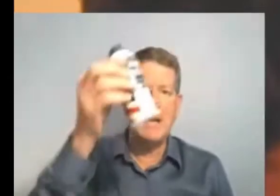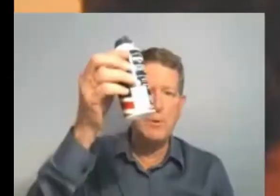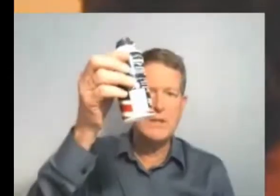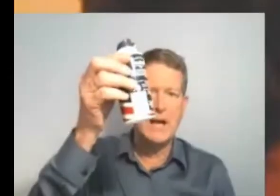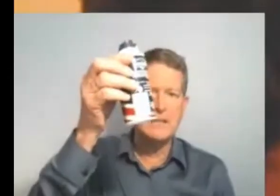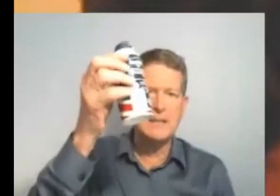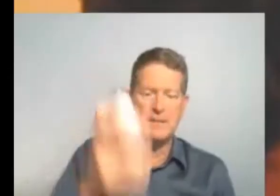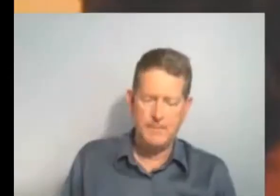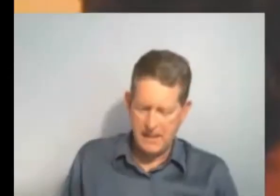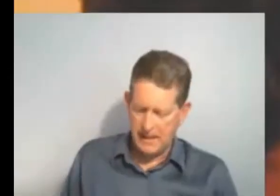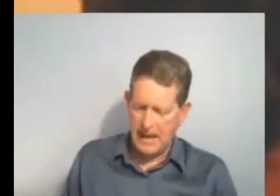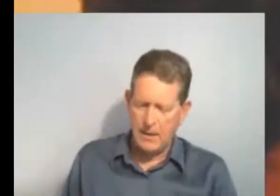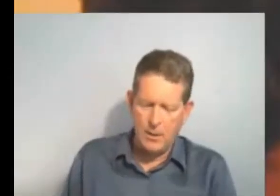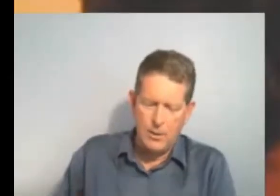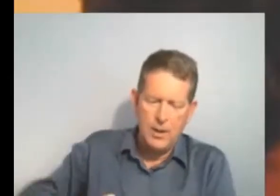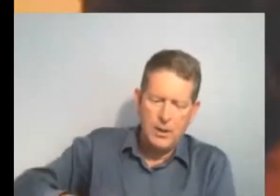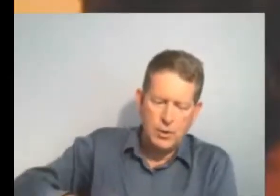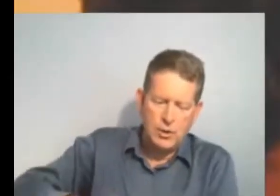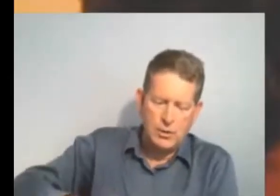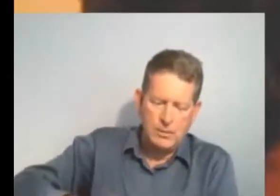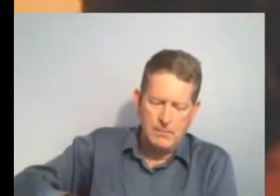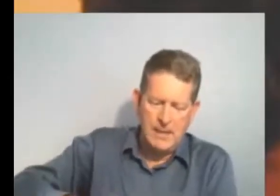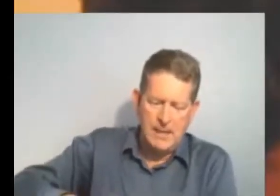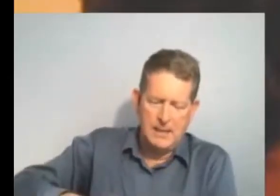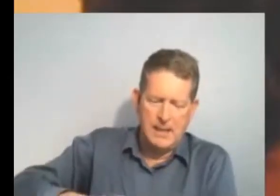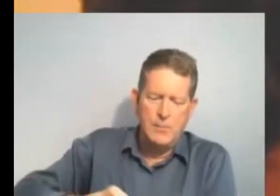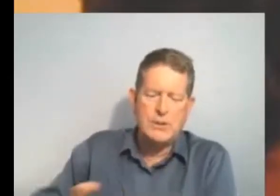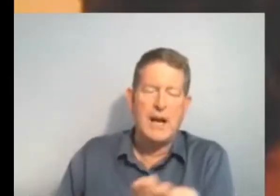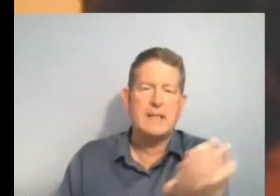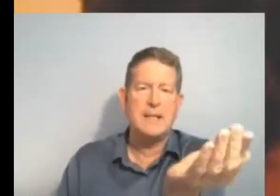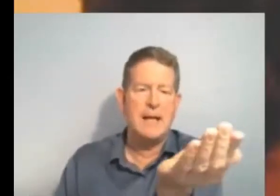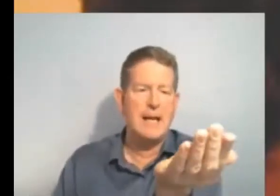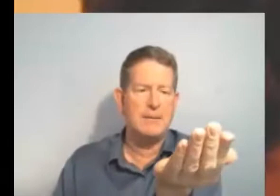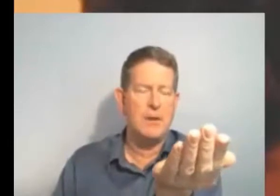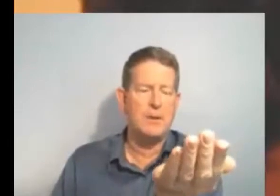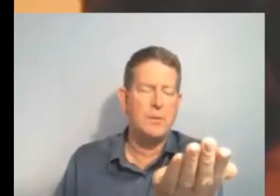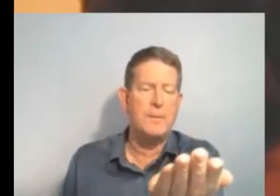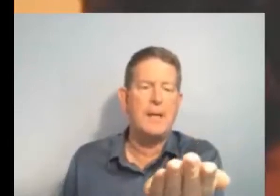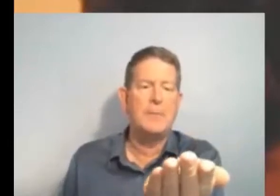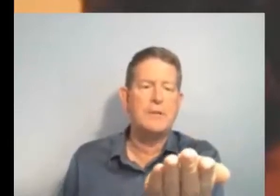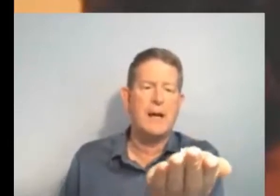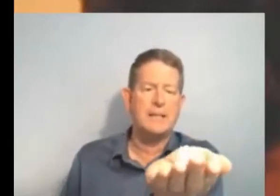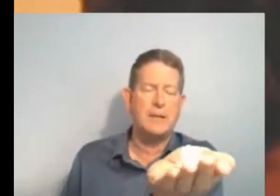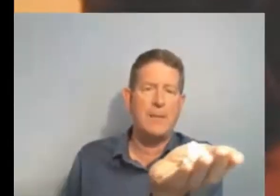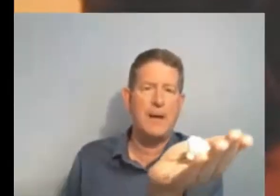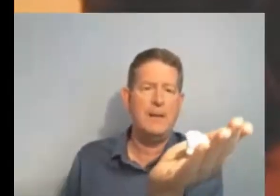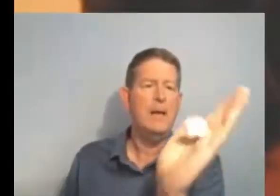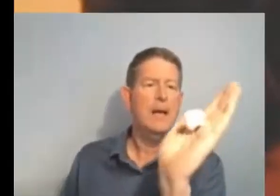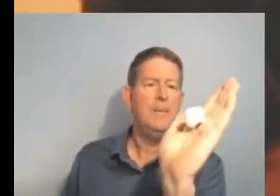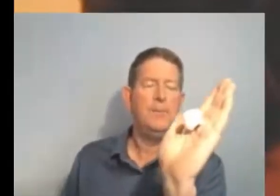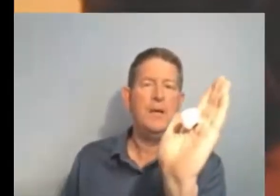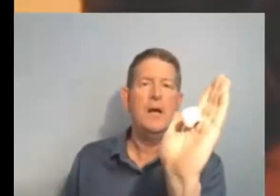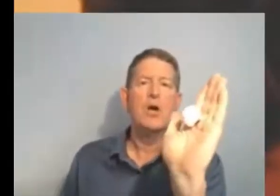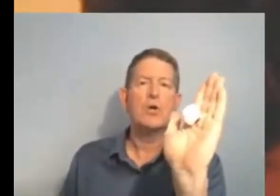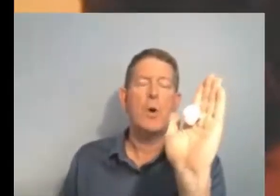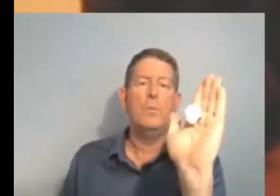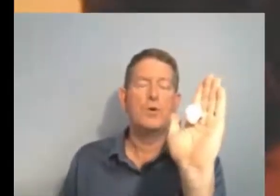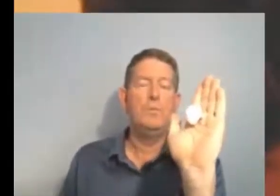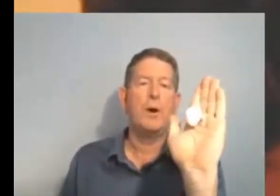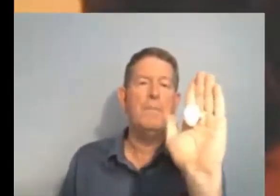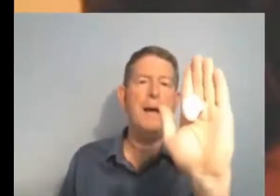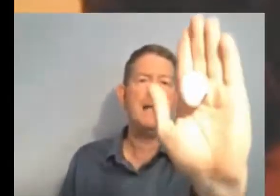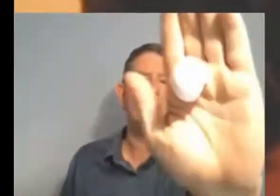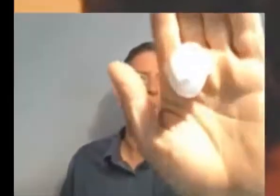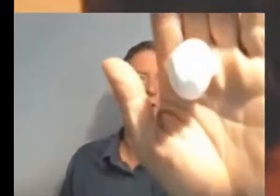J'ai ici de la mousse à raser. Alors, je mets de la mousse à raser là, je me mets de la mousse à raser dans la main, et puis